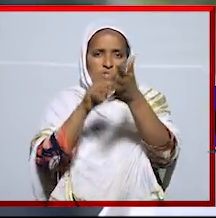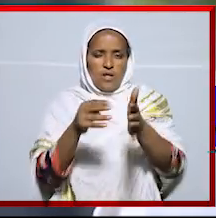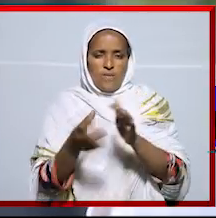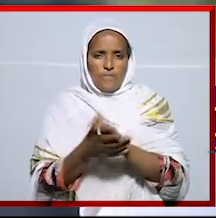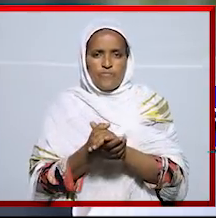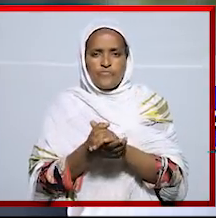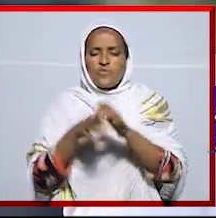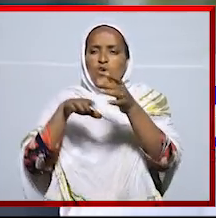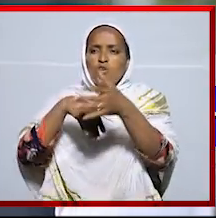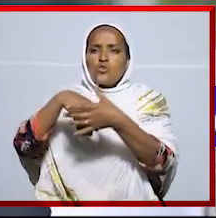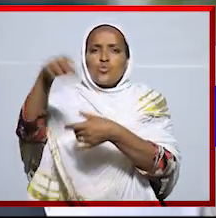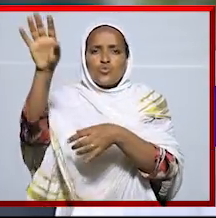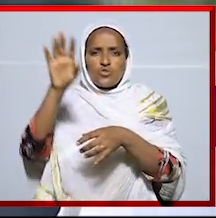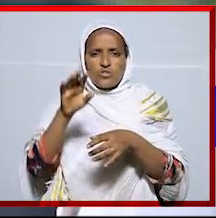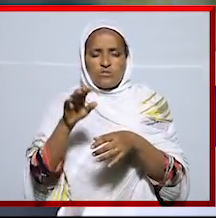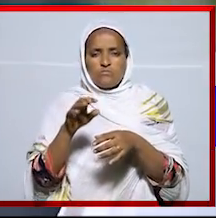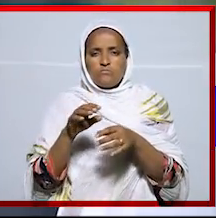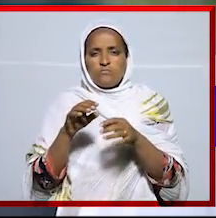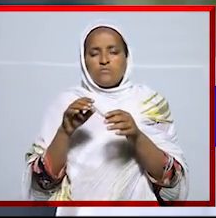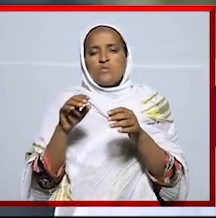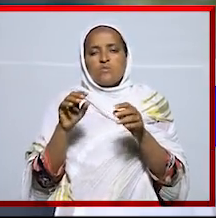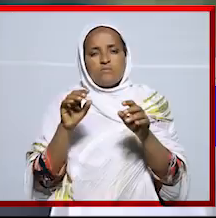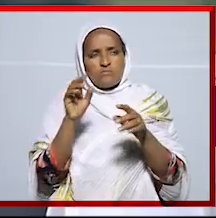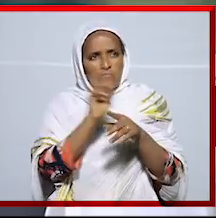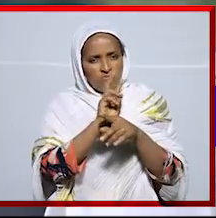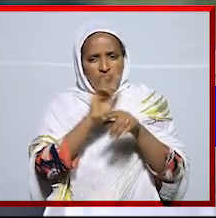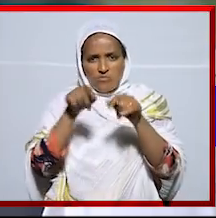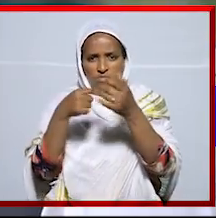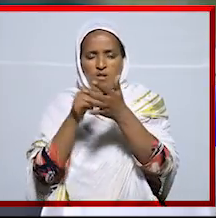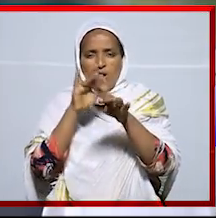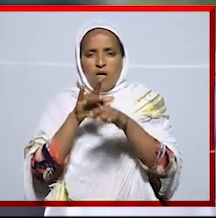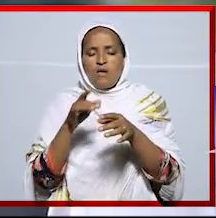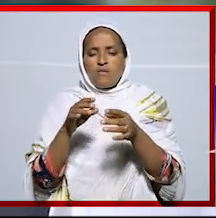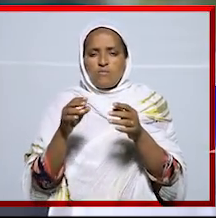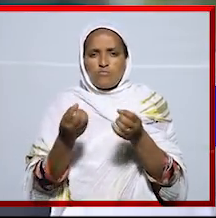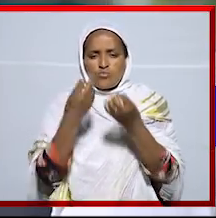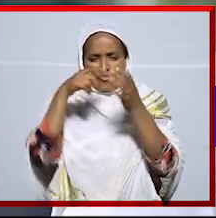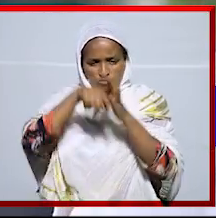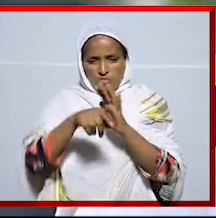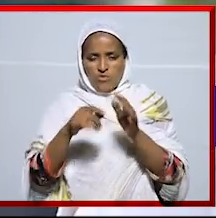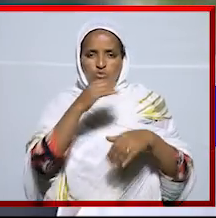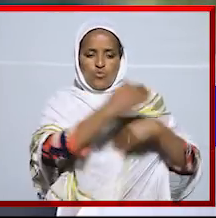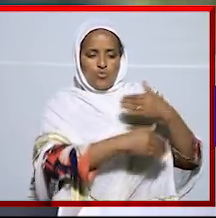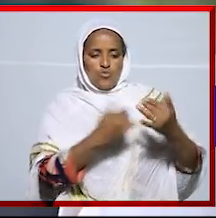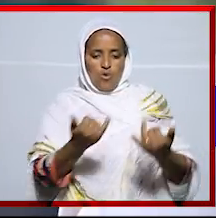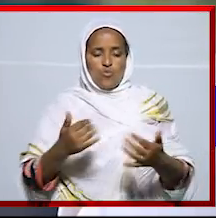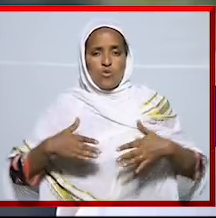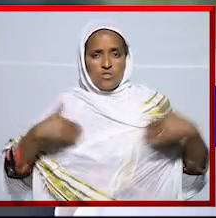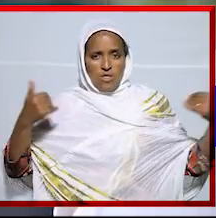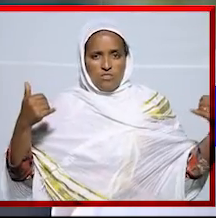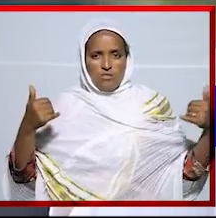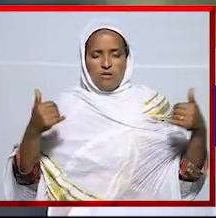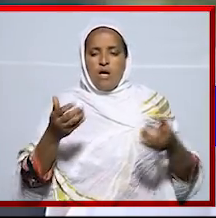ለምሳሌ የውጭ ሚዲያ ላይ አብዛኛውም ዲፔንድ ያደርጋል ሰው ወይም ትውልዱ ያው ወጣት